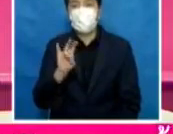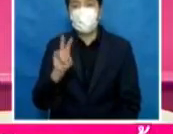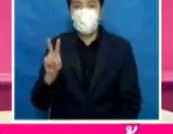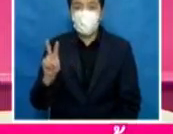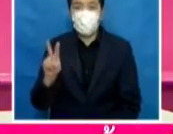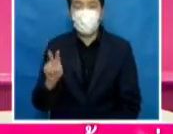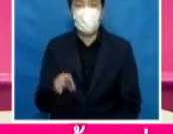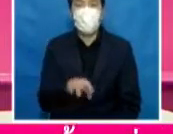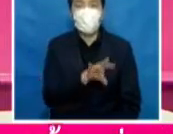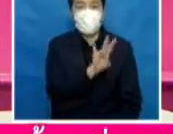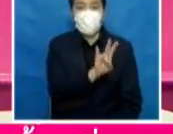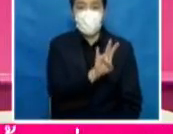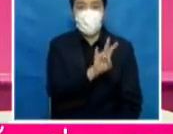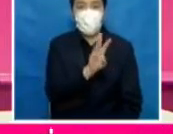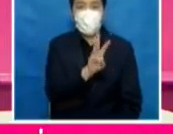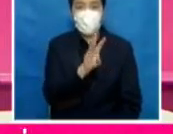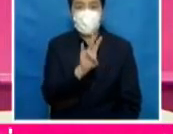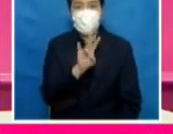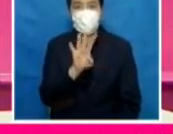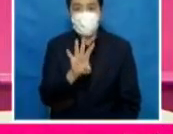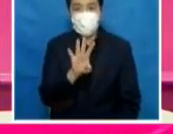7674072